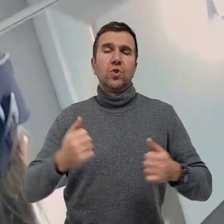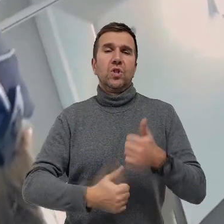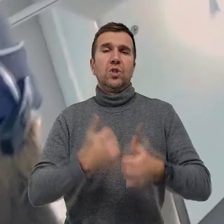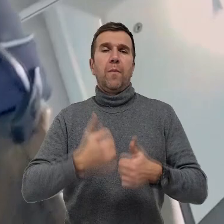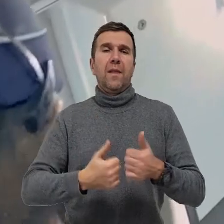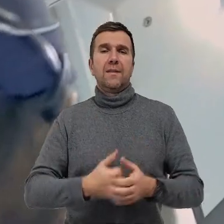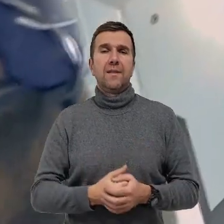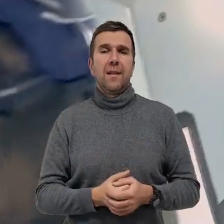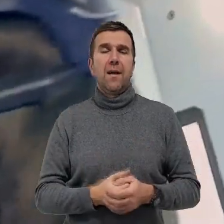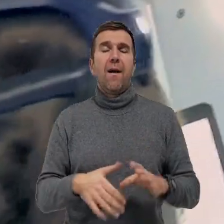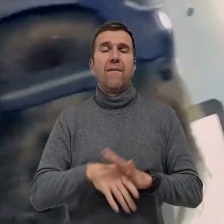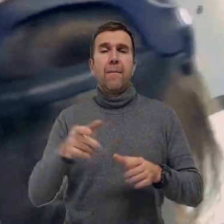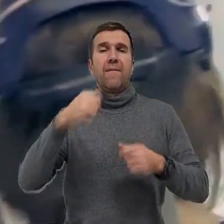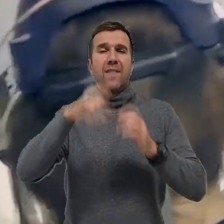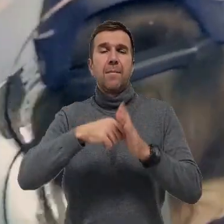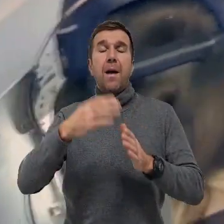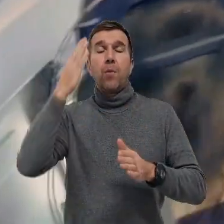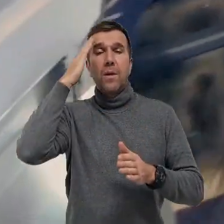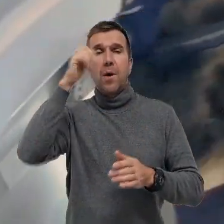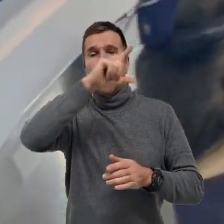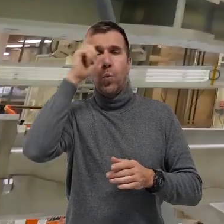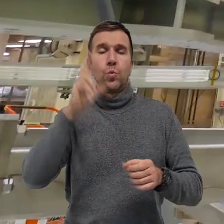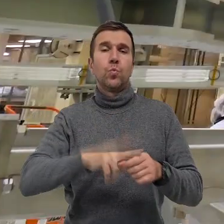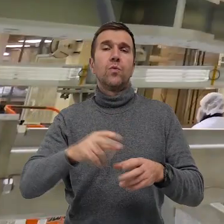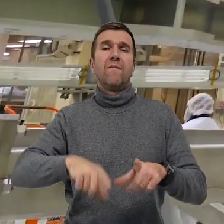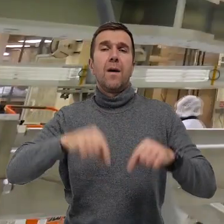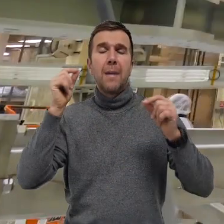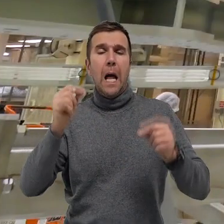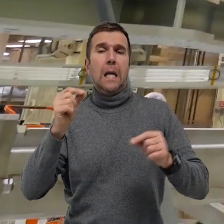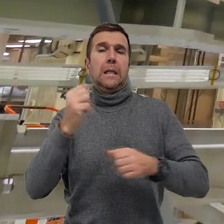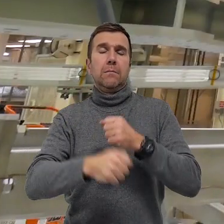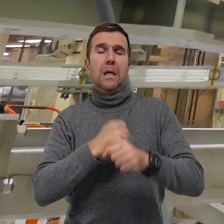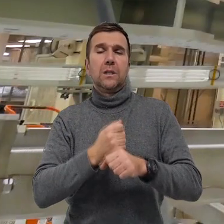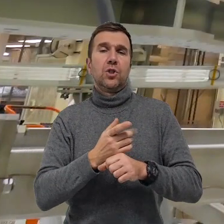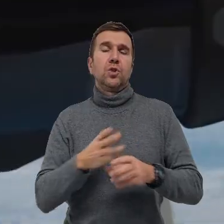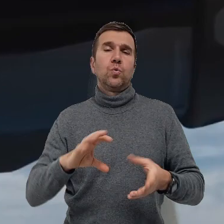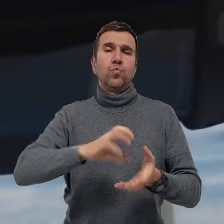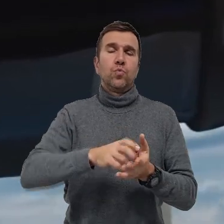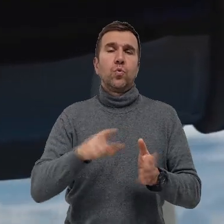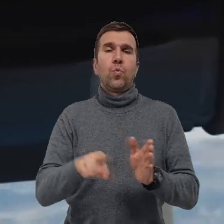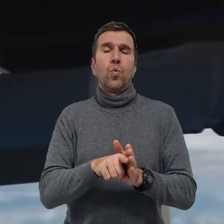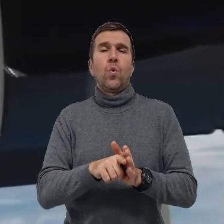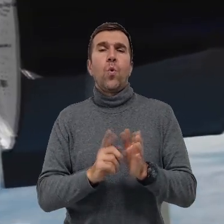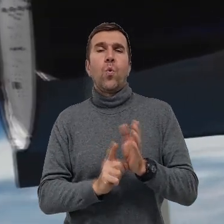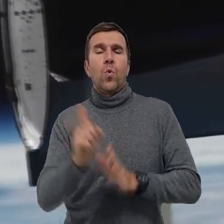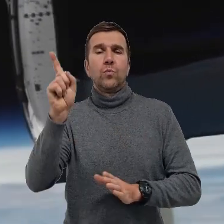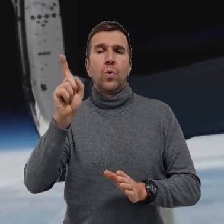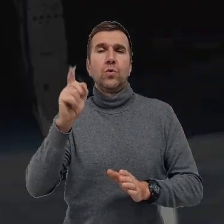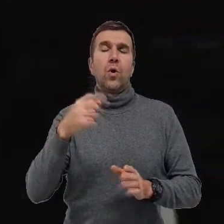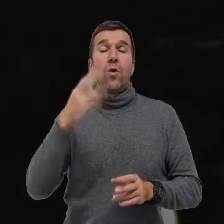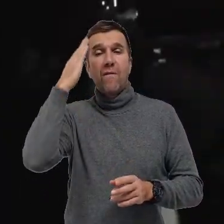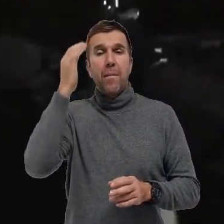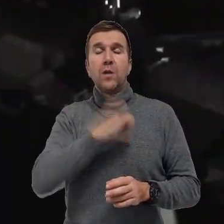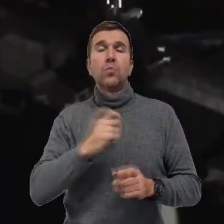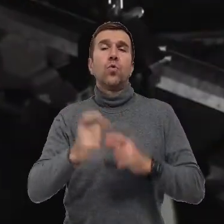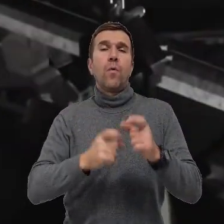kompetencjach. W tym filmie poznamy ludzi, którzy wybrali karierę związaną z sektorem kosmicznym. Dowiemy się, czym się